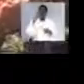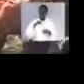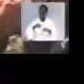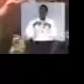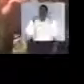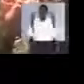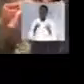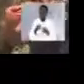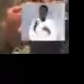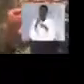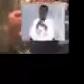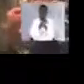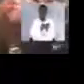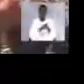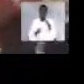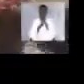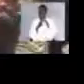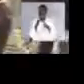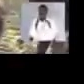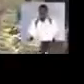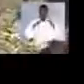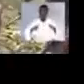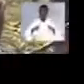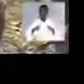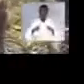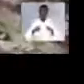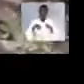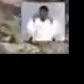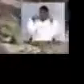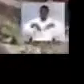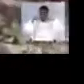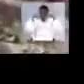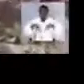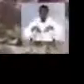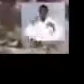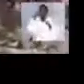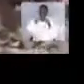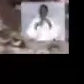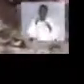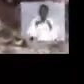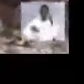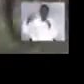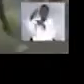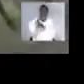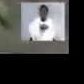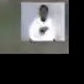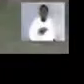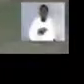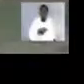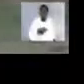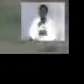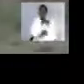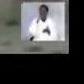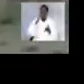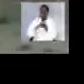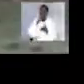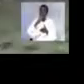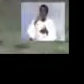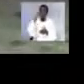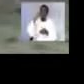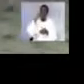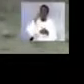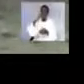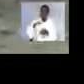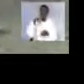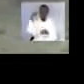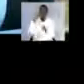développement des économies rurales et nationales. La production vivrière des pays en voie de développement est assurée à plus de 60%